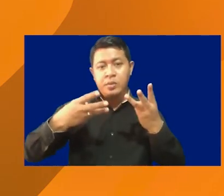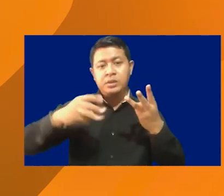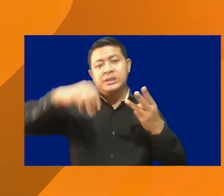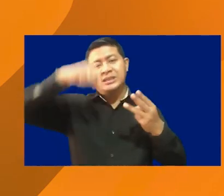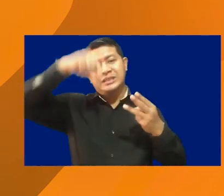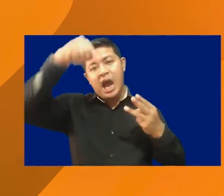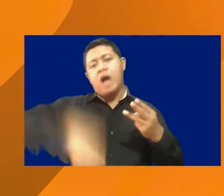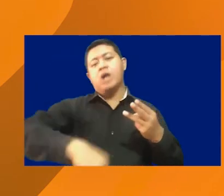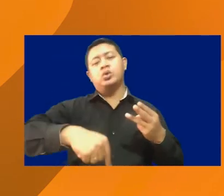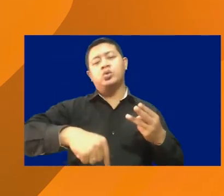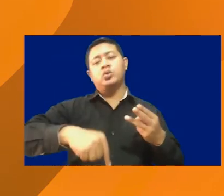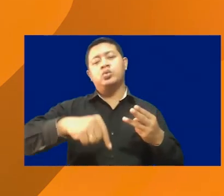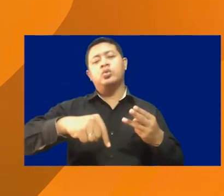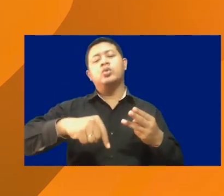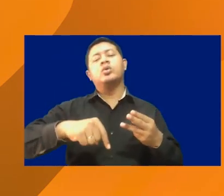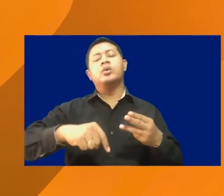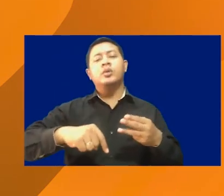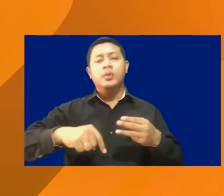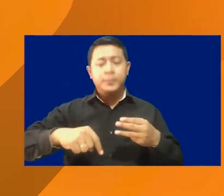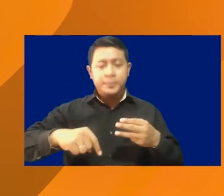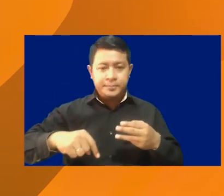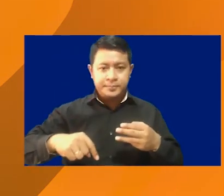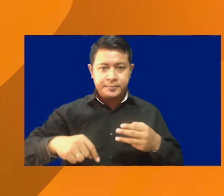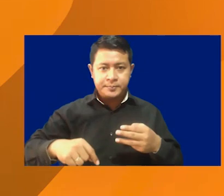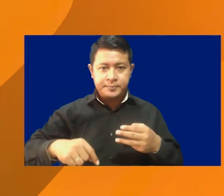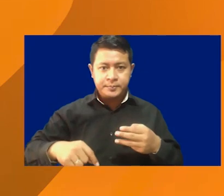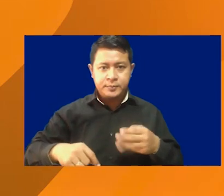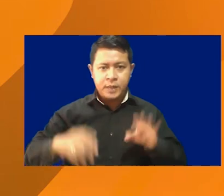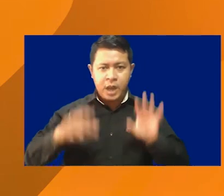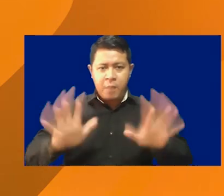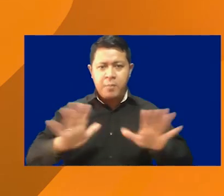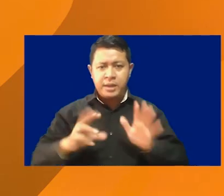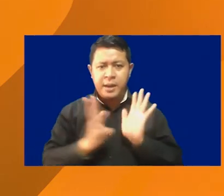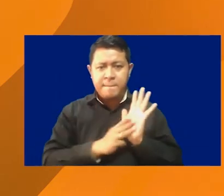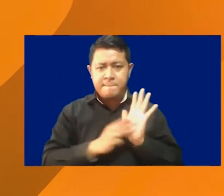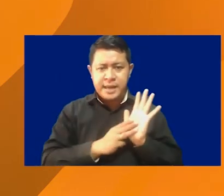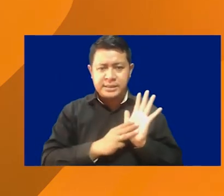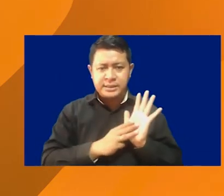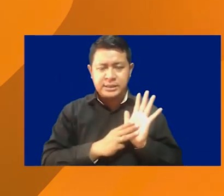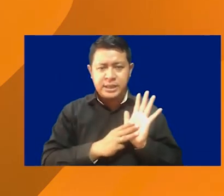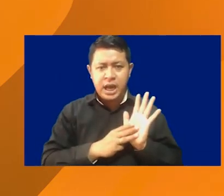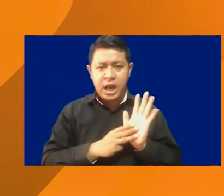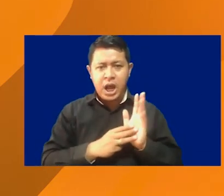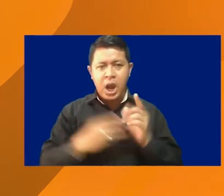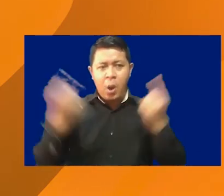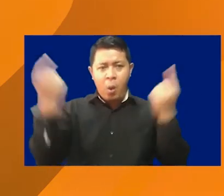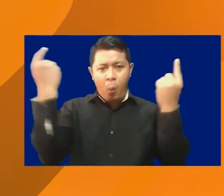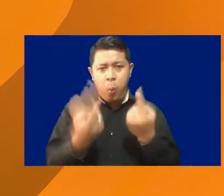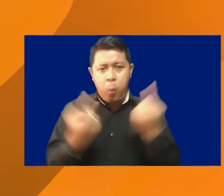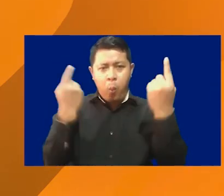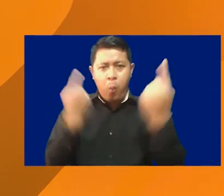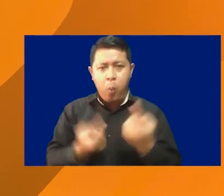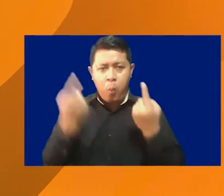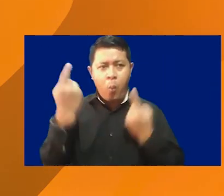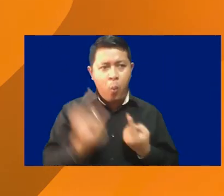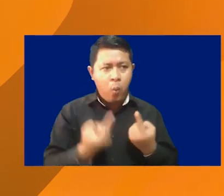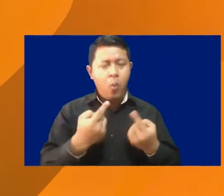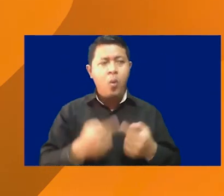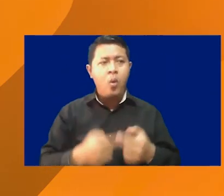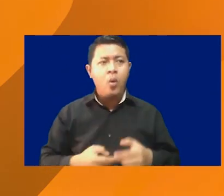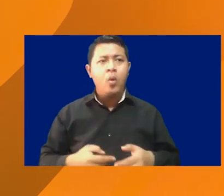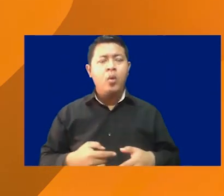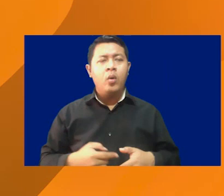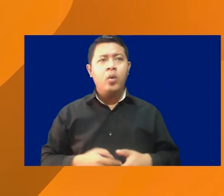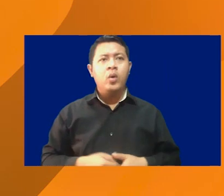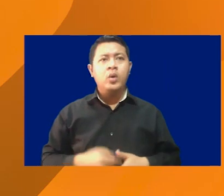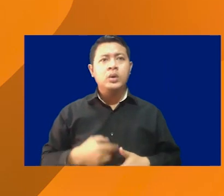ekonomi keluarga saya itu jatuh terpuruk. Di tahun yang sama pula, begitu banyak masalah yang menimpa